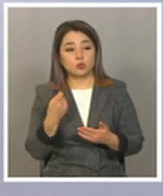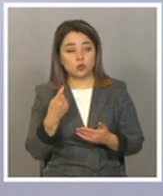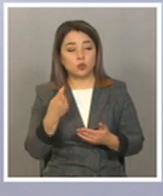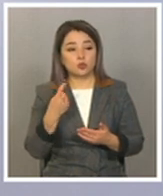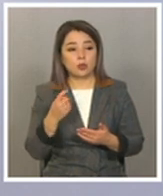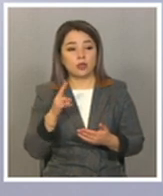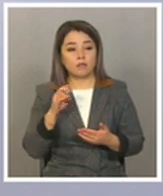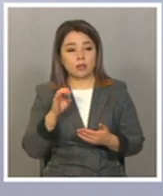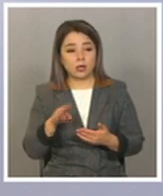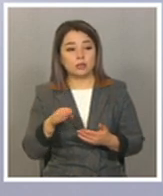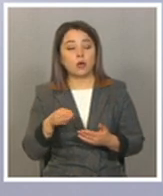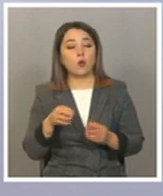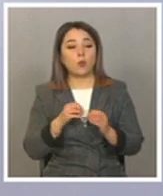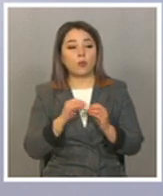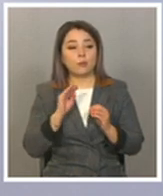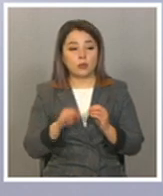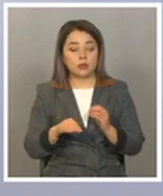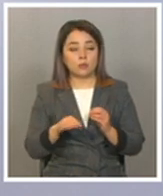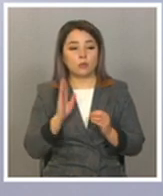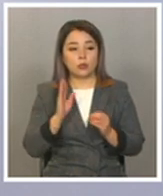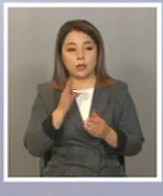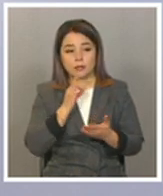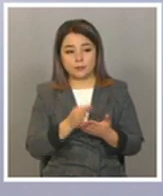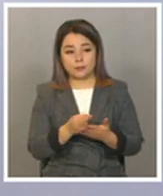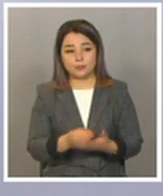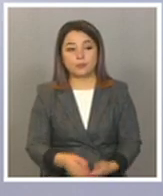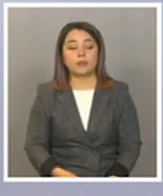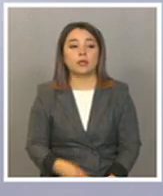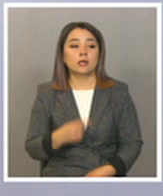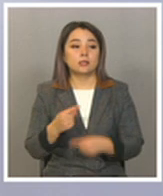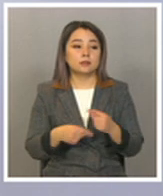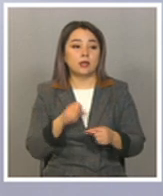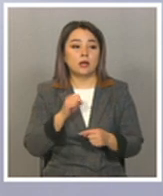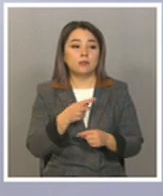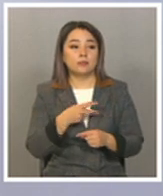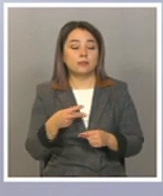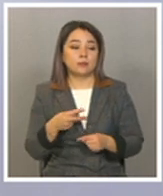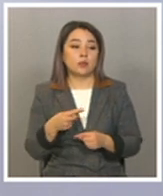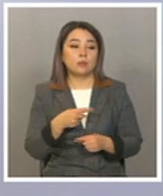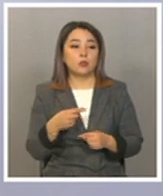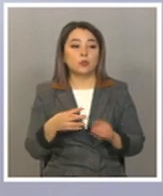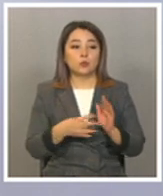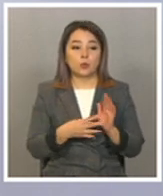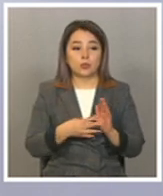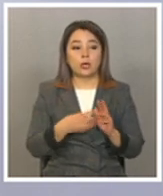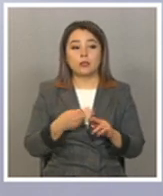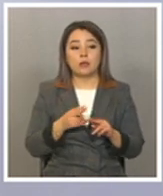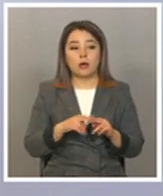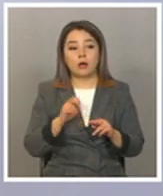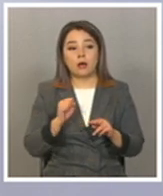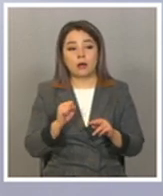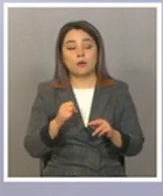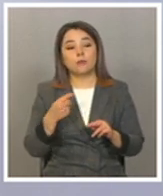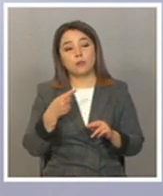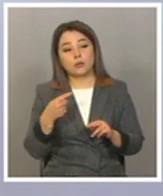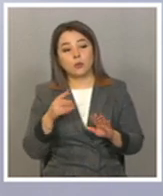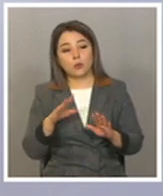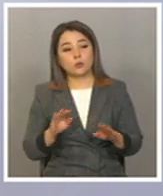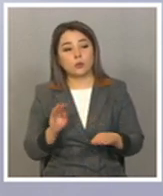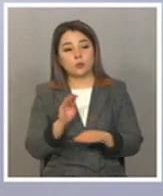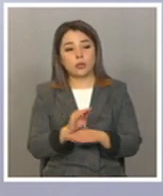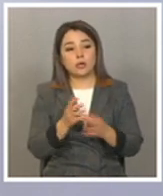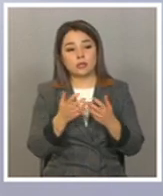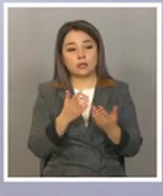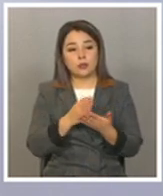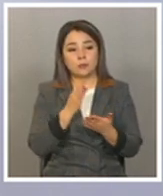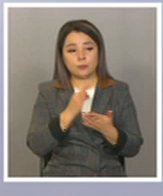100-дің квадраты 10,000 болады. А тең минус 9-ға. Онда А-ның орнына минус 9-ді қойып